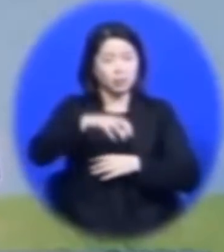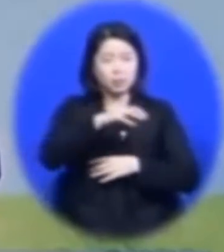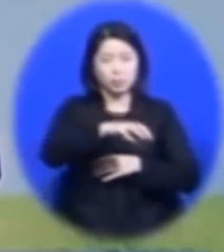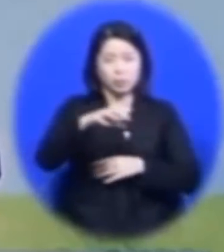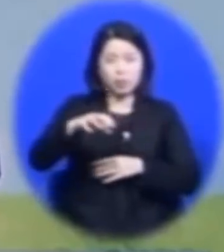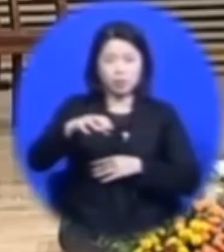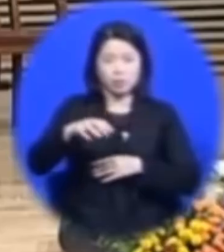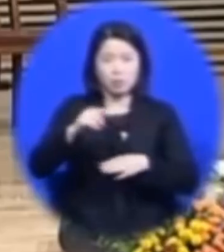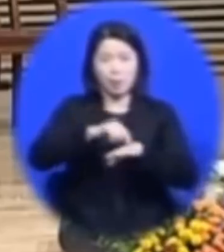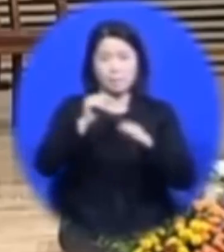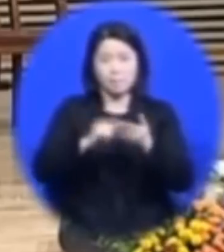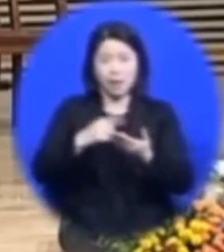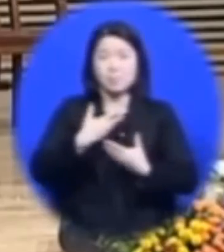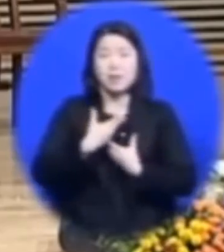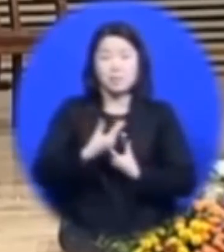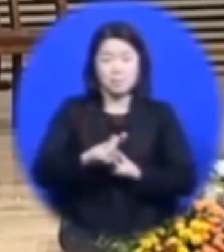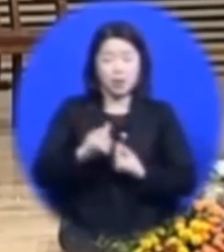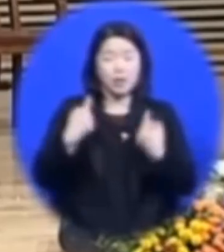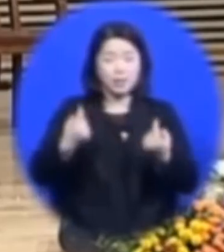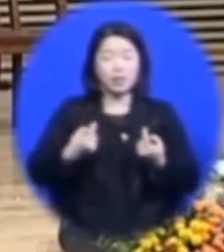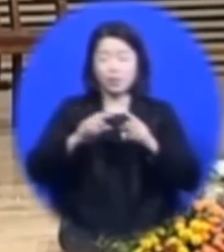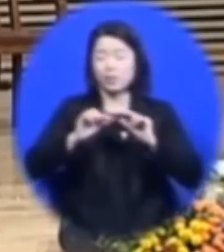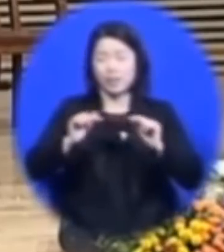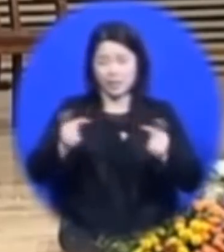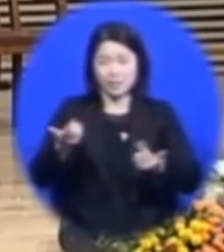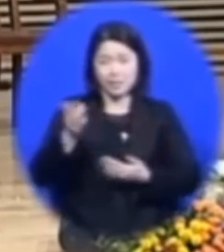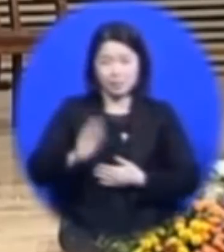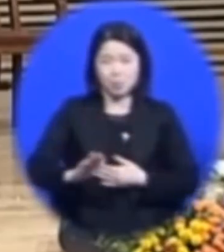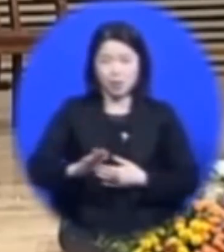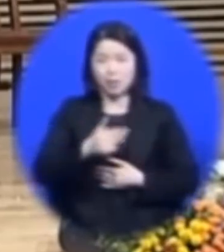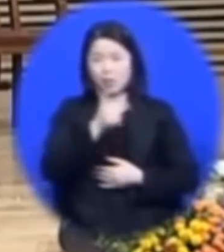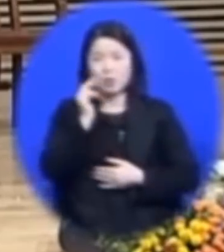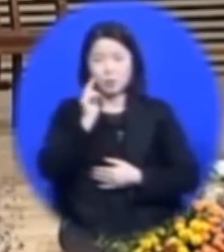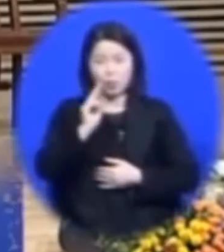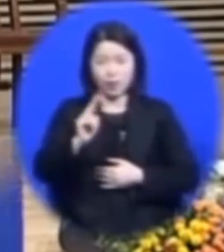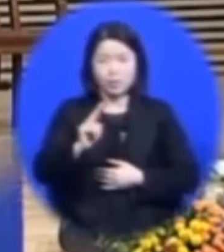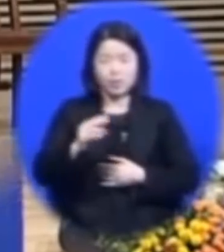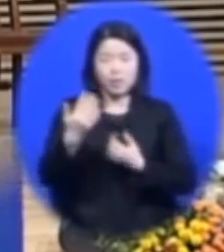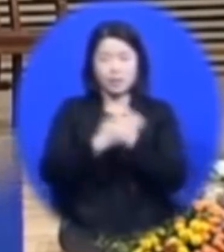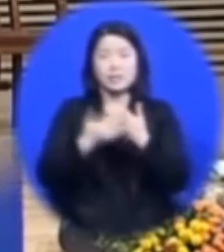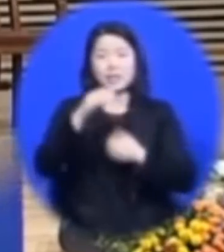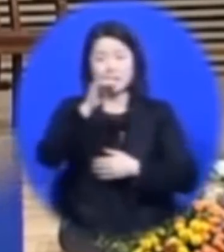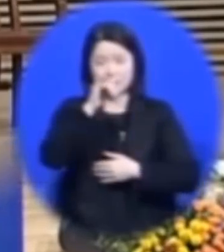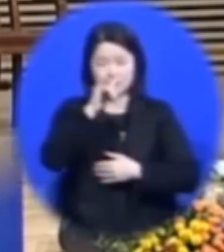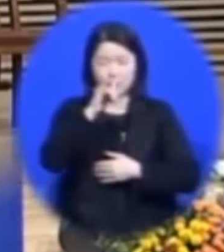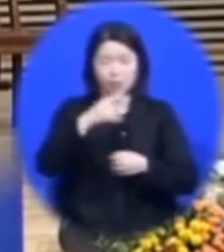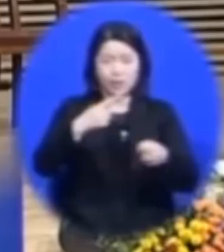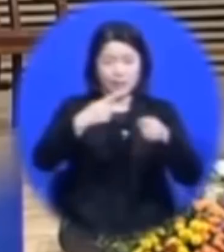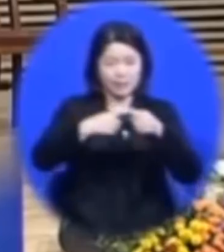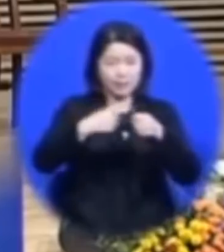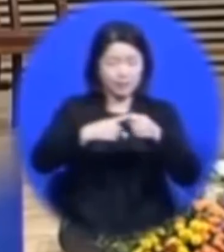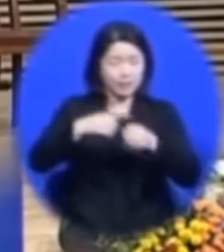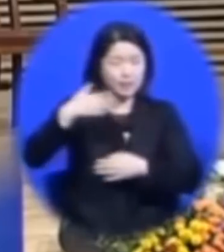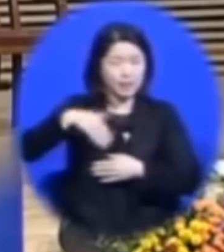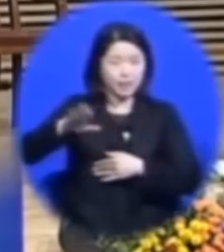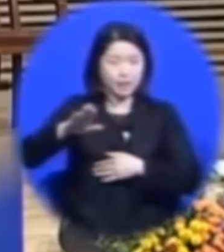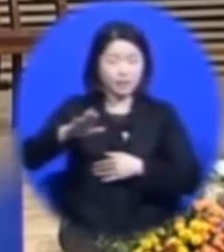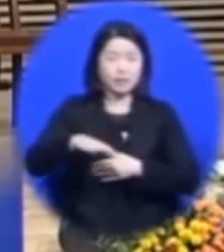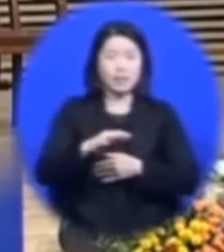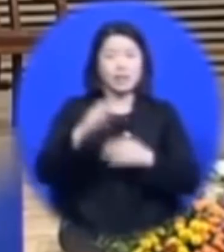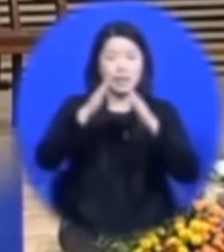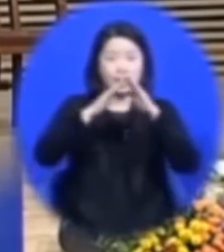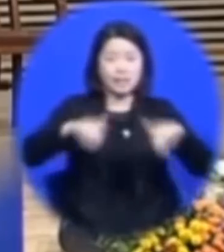여행은 아닙니다만 굉장한 은혜가 있었습니다 찻잔 나를 갔었던 야 월 교회